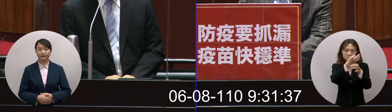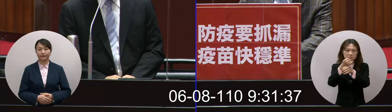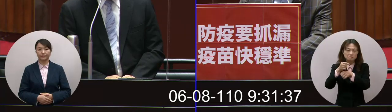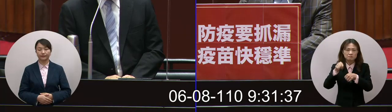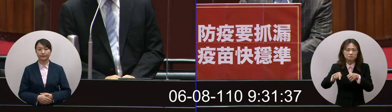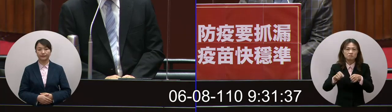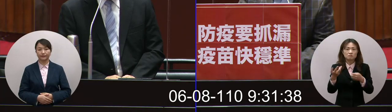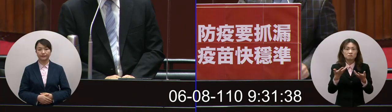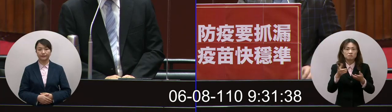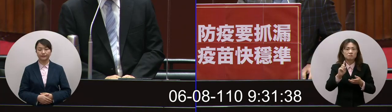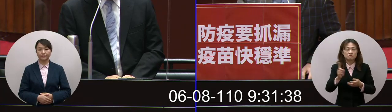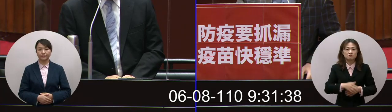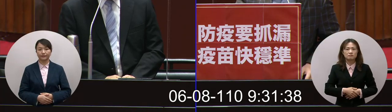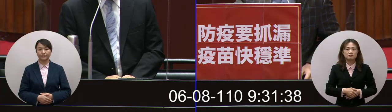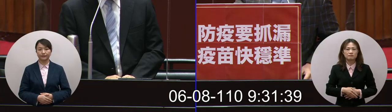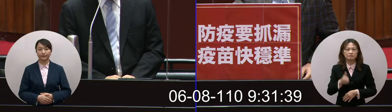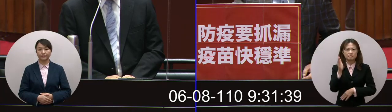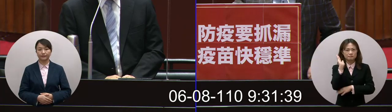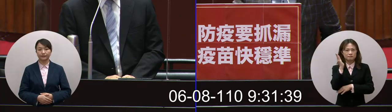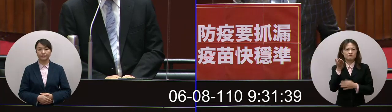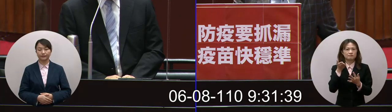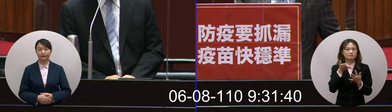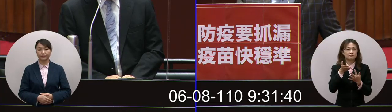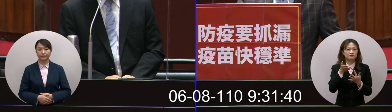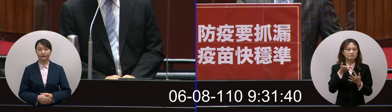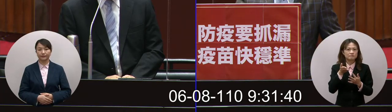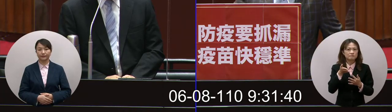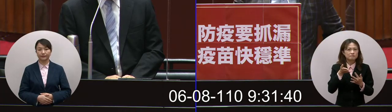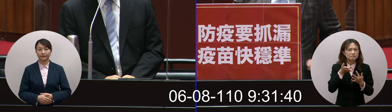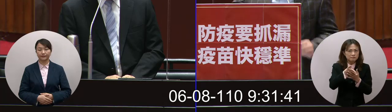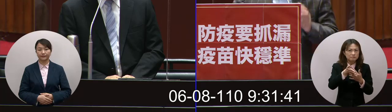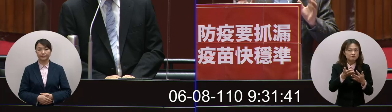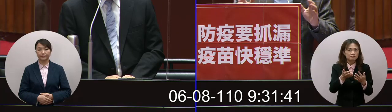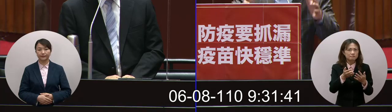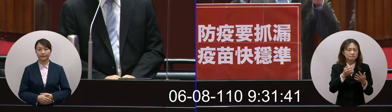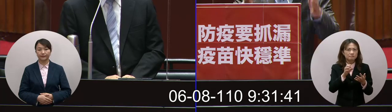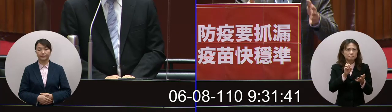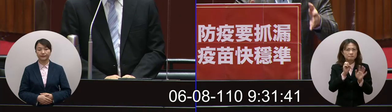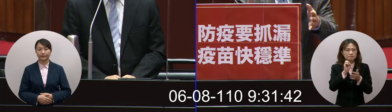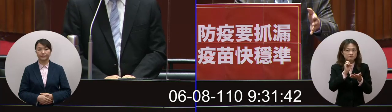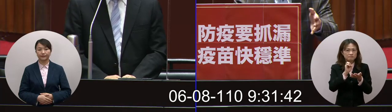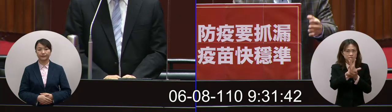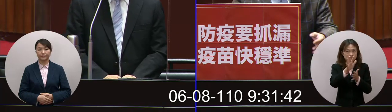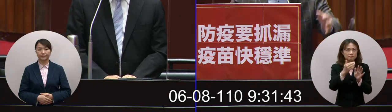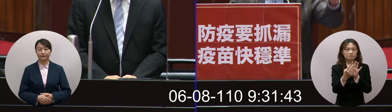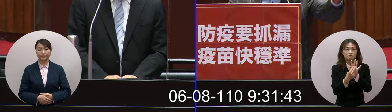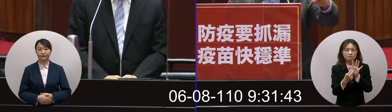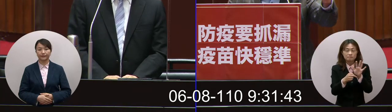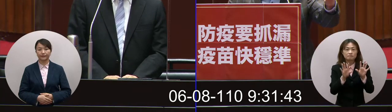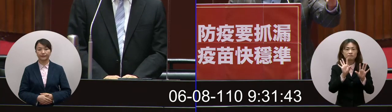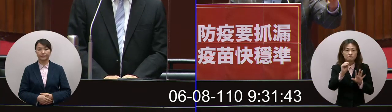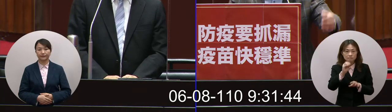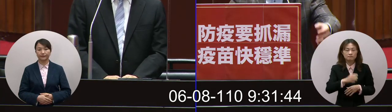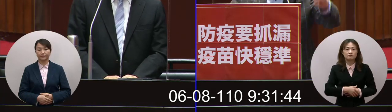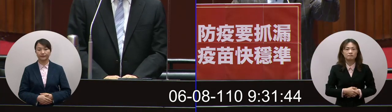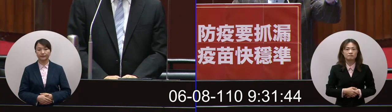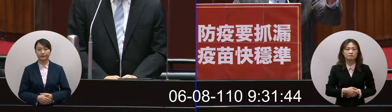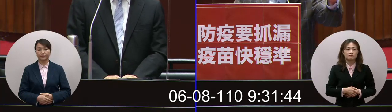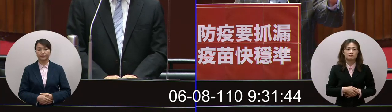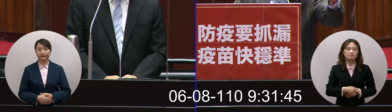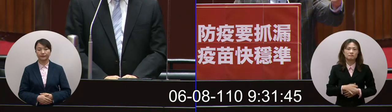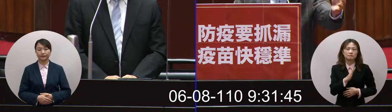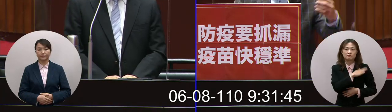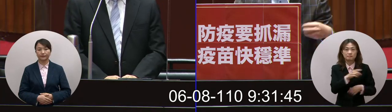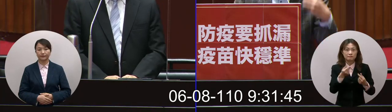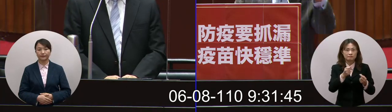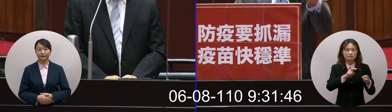government innovation， 政府革新。啊，政府革新的意思就是讲，过去咱直接讲遮煞，或者是公文来来去去，或者是